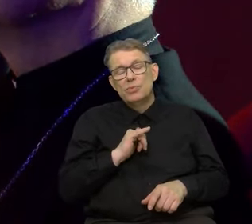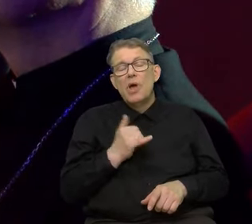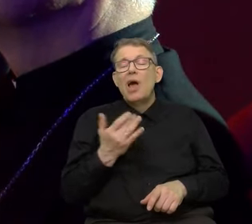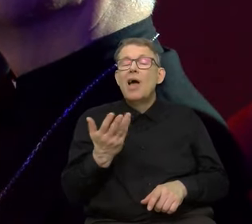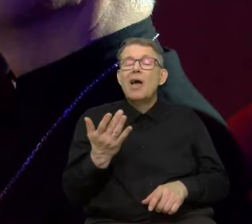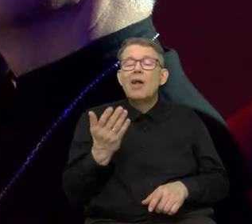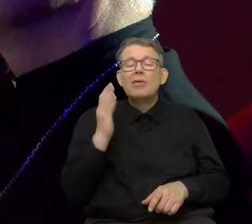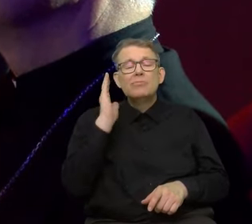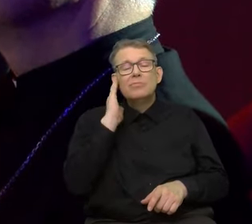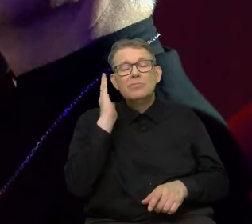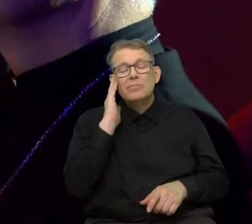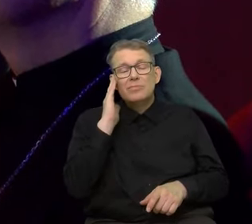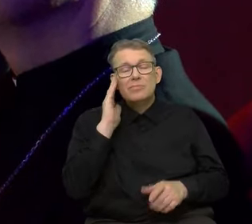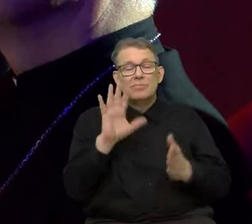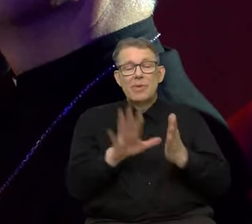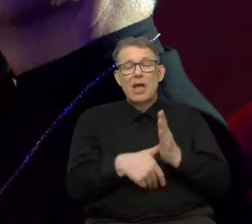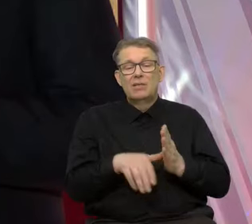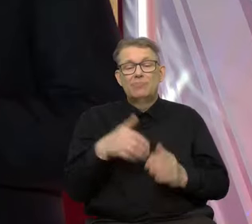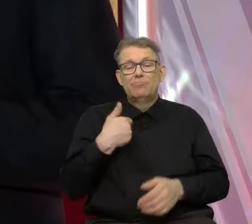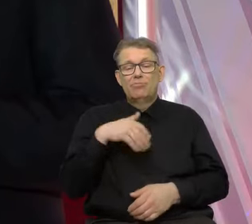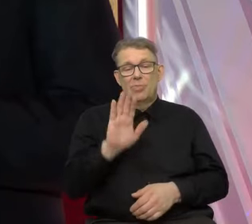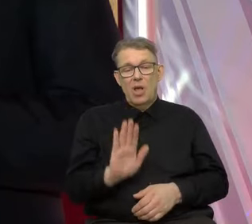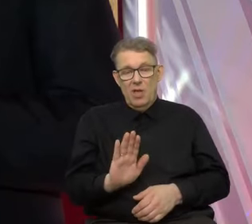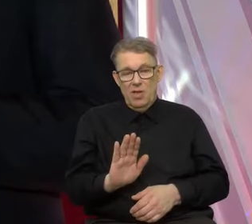ilu mieszkańców Białegostoku